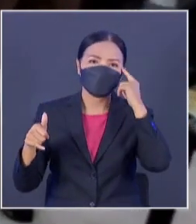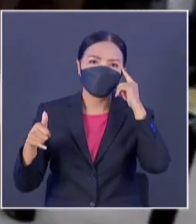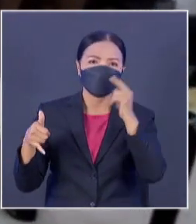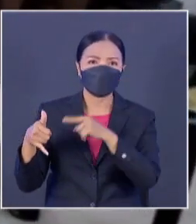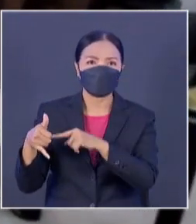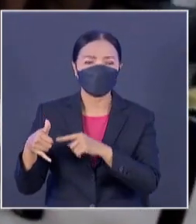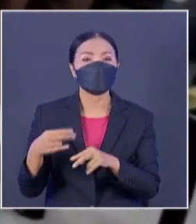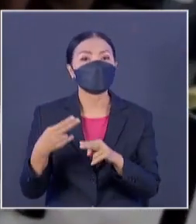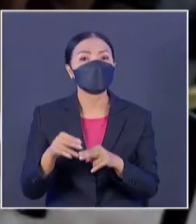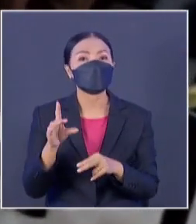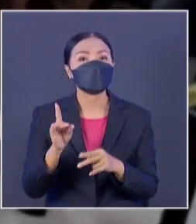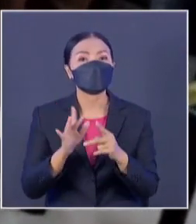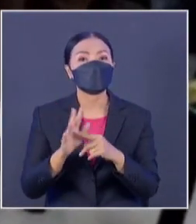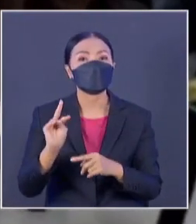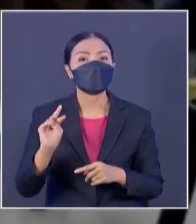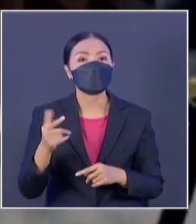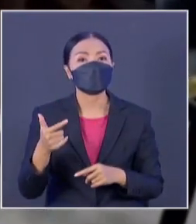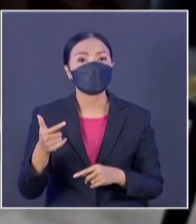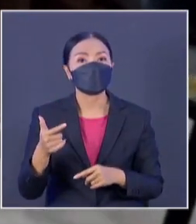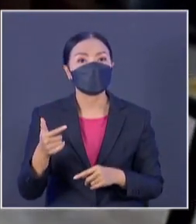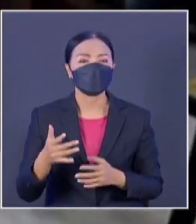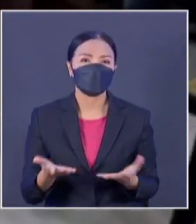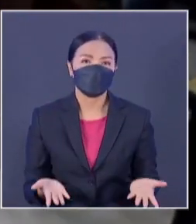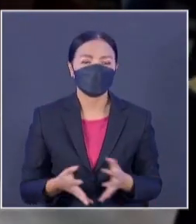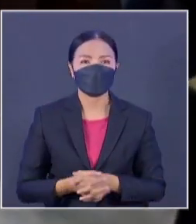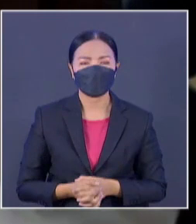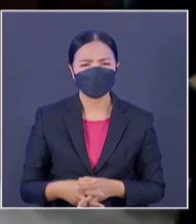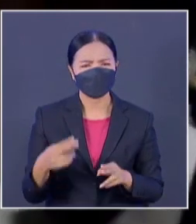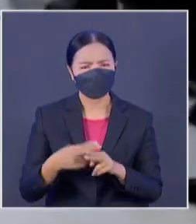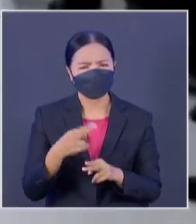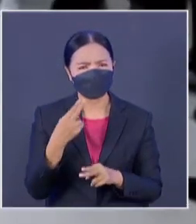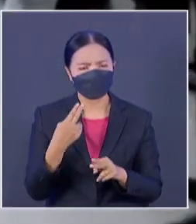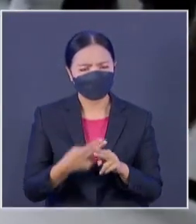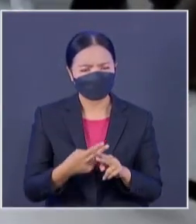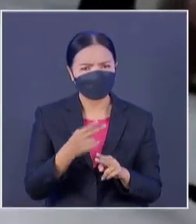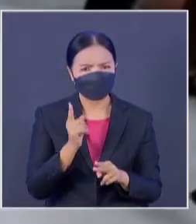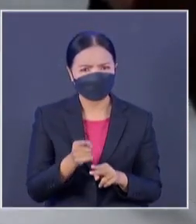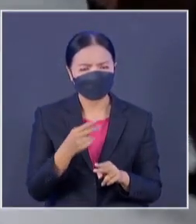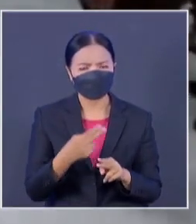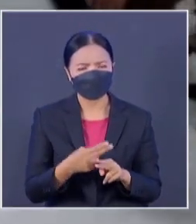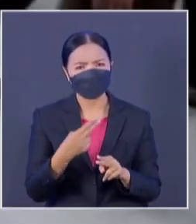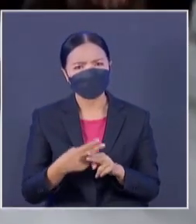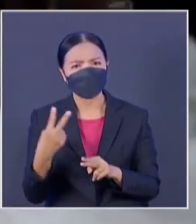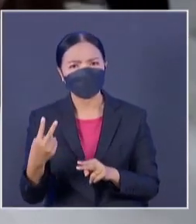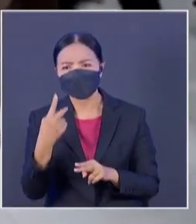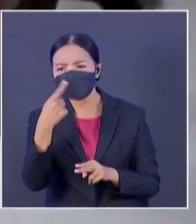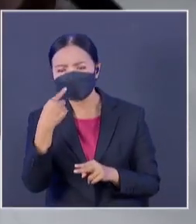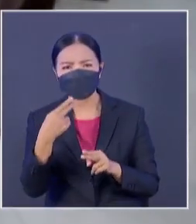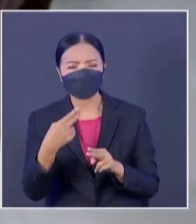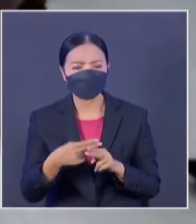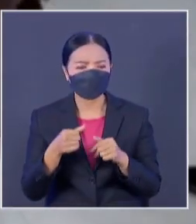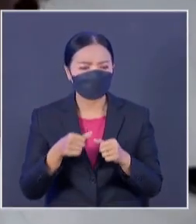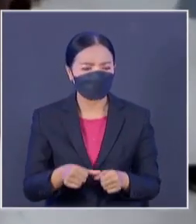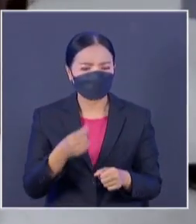อย่างเช่นนายดุงเนี่ยข้อมูลเบื้องต้นก็ยังไม่ทราบว่าชื่อจริงคือใครนามสกุลจริงคือใครเป็นใครอยู่ที่ไหนอย่างไรทราบแ